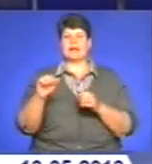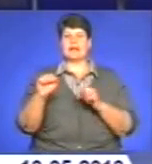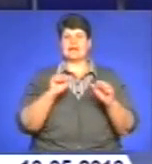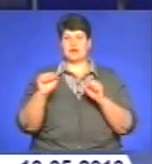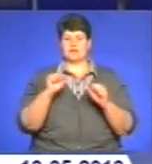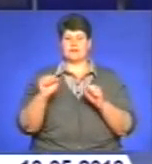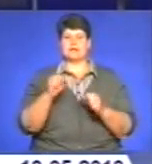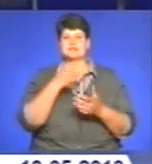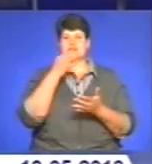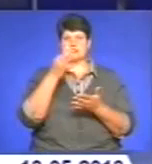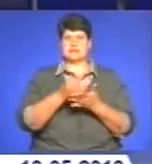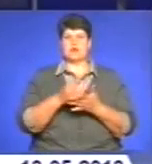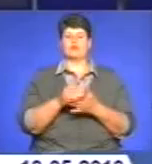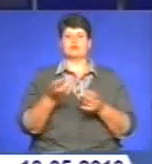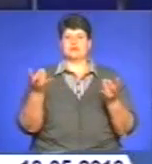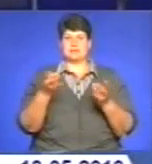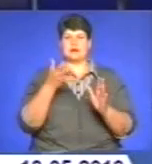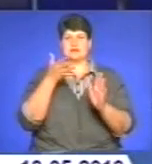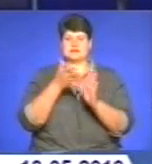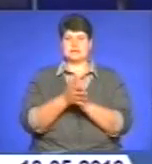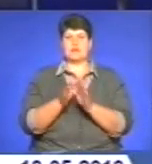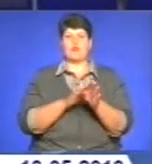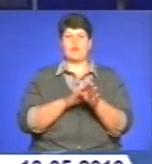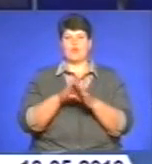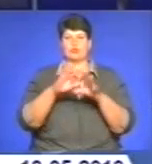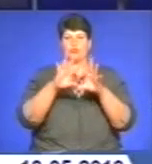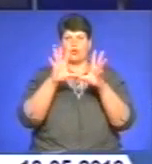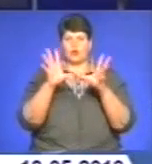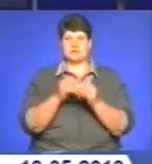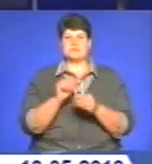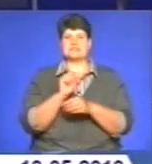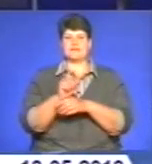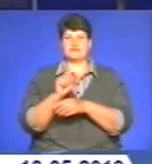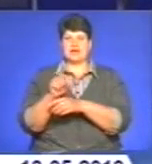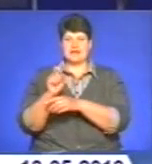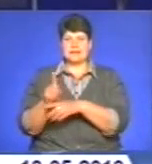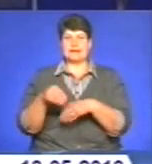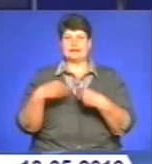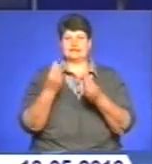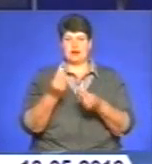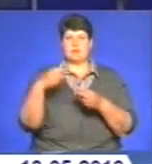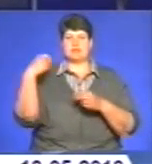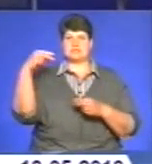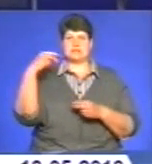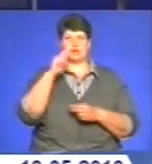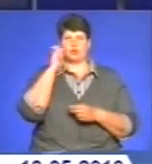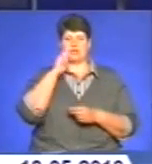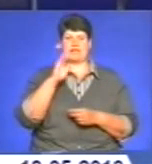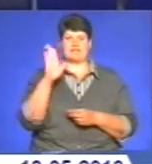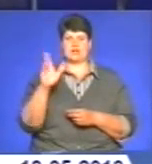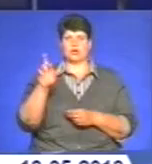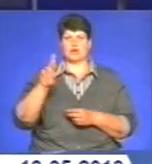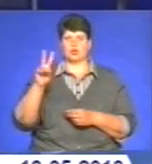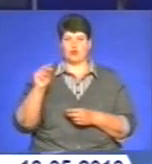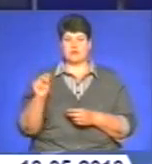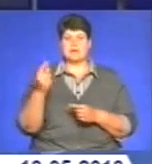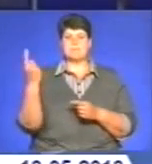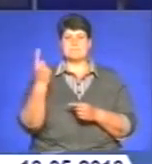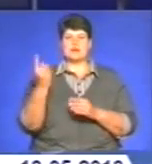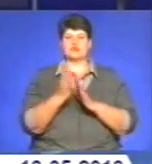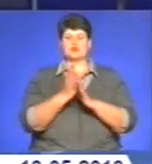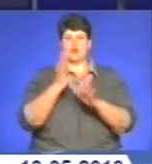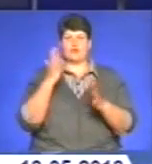на важливості реалізації в повному обсязі завдань, які поставив президент України Віктор Янукович. Першочерговою на сьогодні є